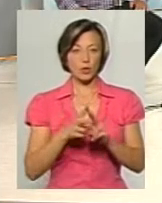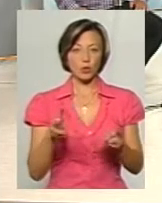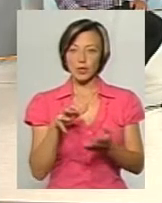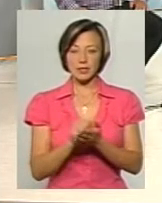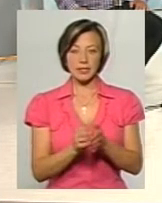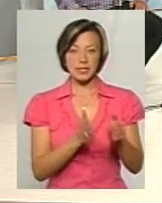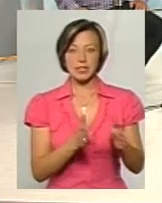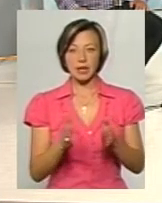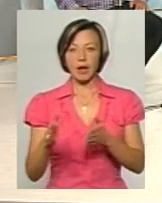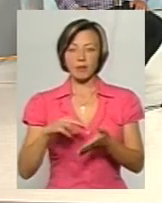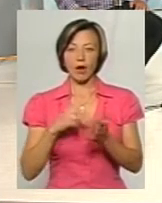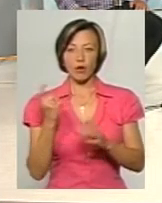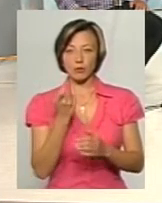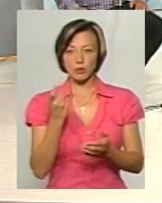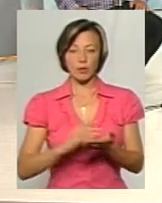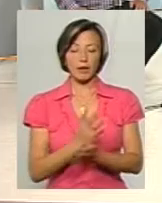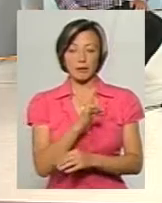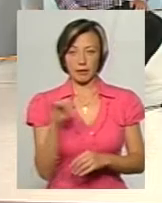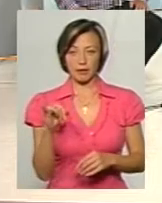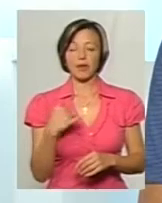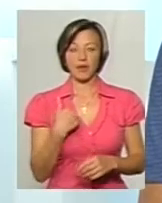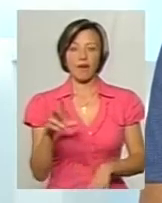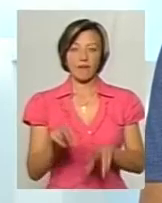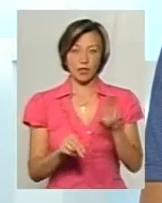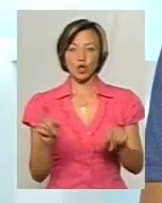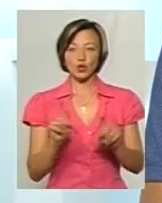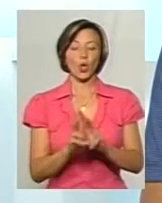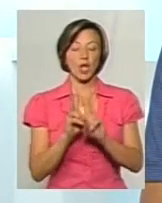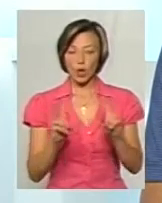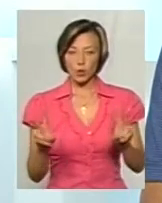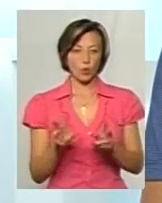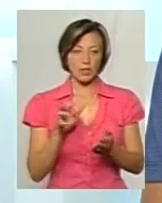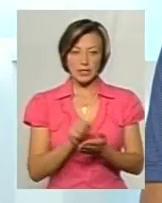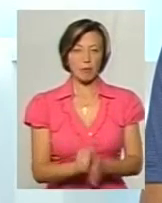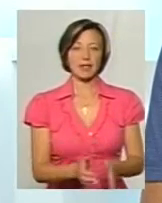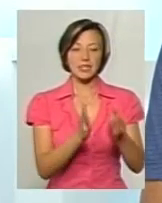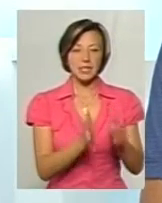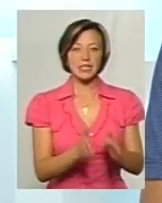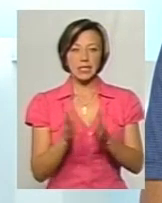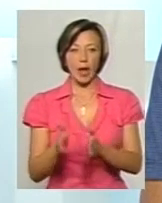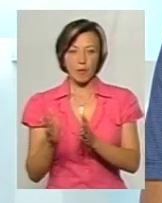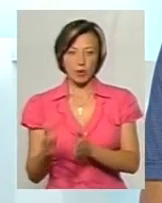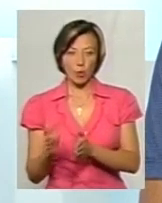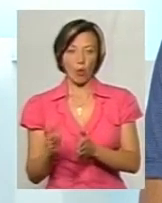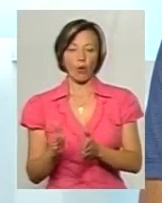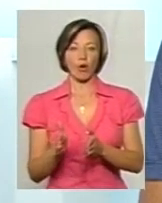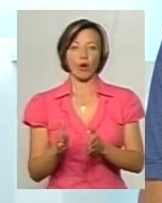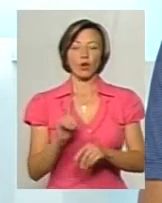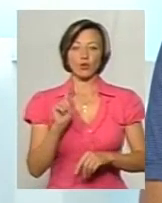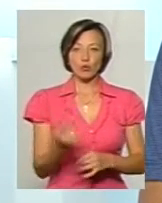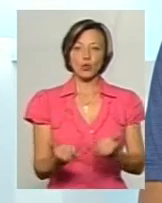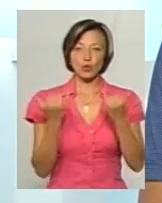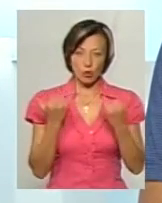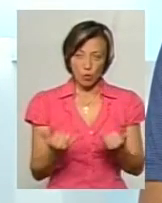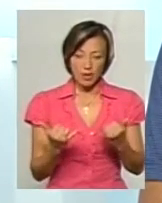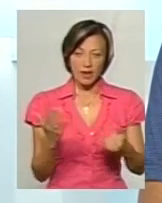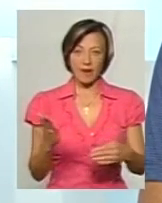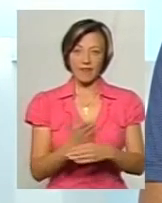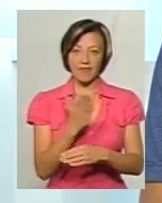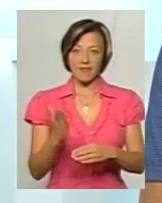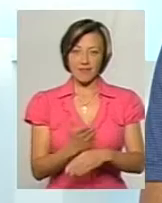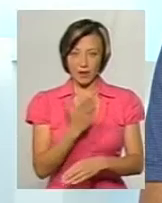займався системною економічною політикою? Ні, я вважаю, що ніхто не займався системно, тому що сьогодні